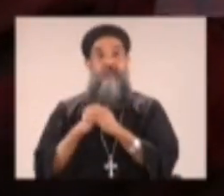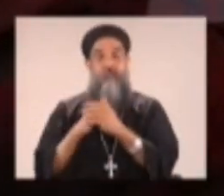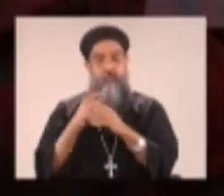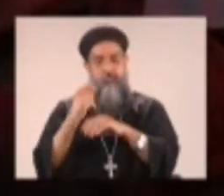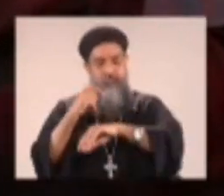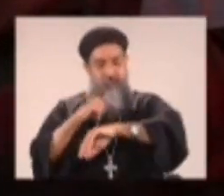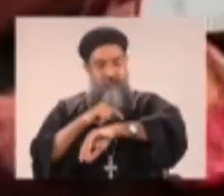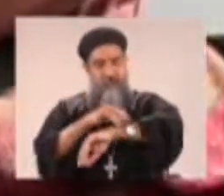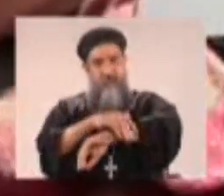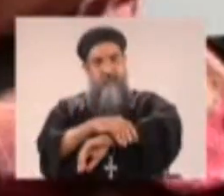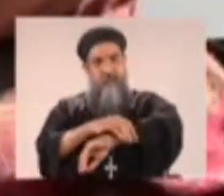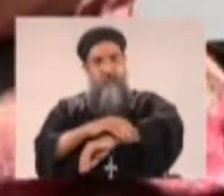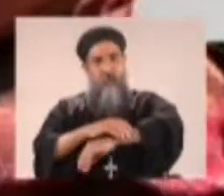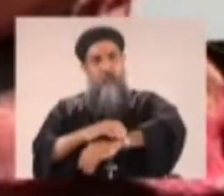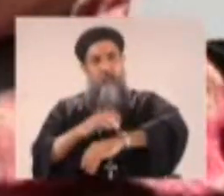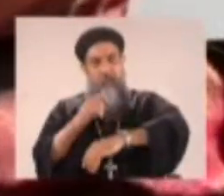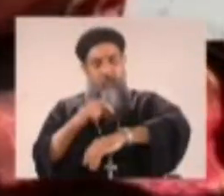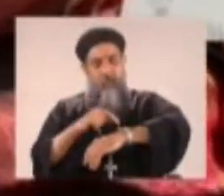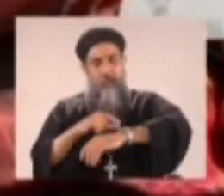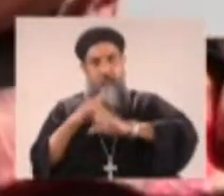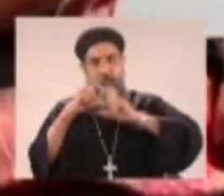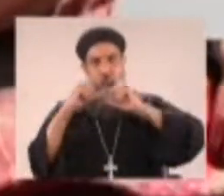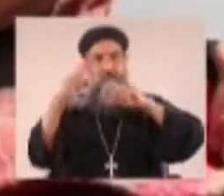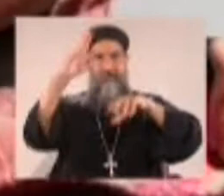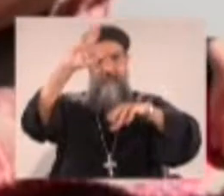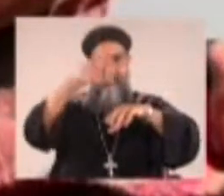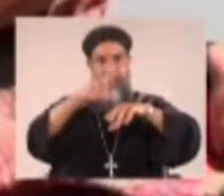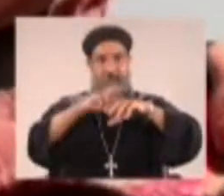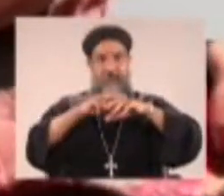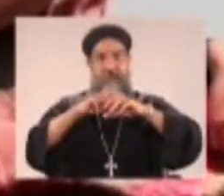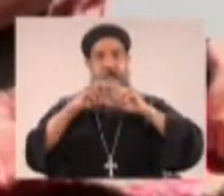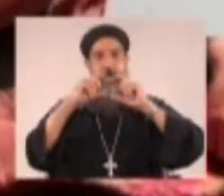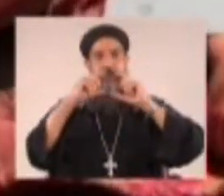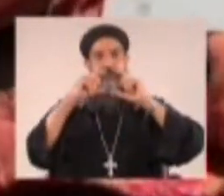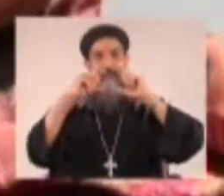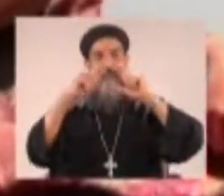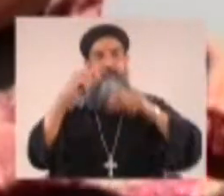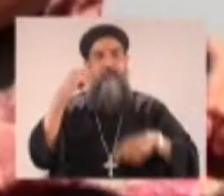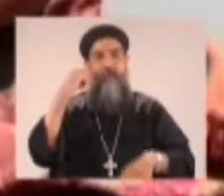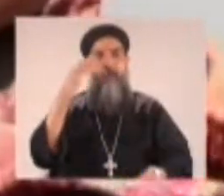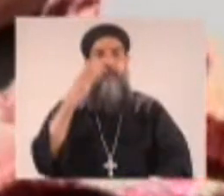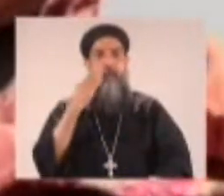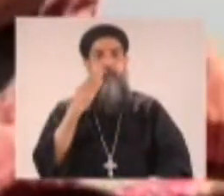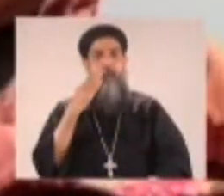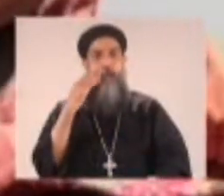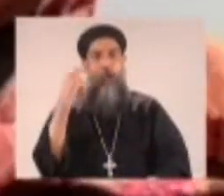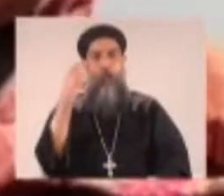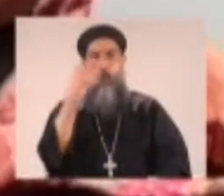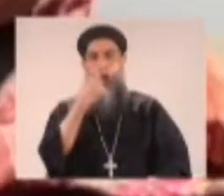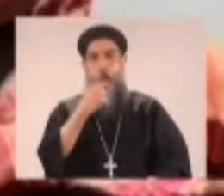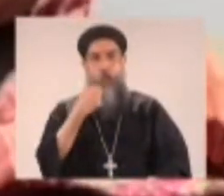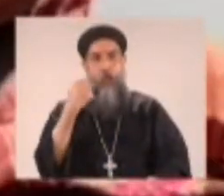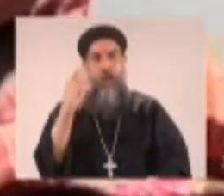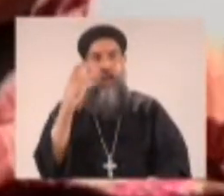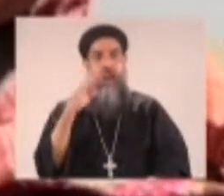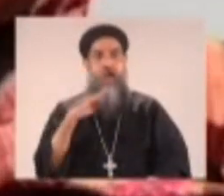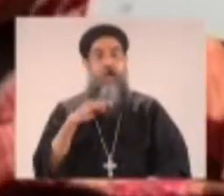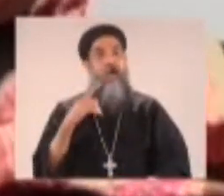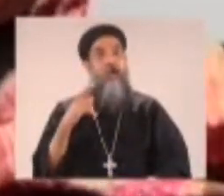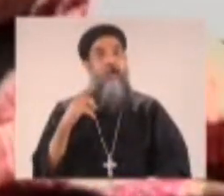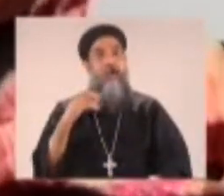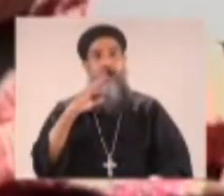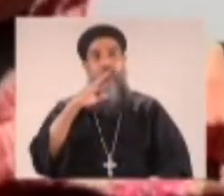وربنا قال لصمويل إنه هيعاقب عالي الكاهن وولاده الاتنين لأنهم ما كانوش بيطيعوا ربنا ولا